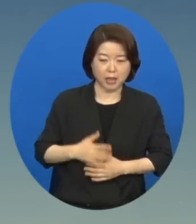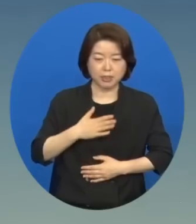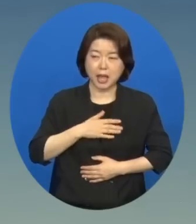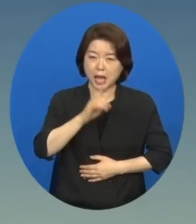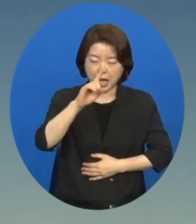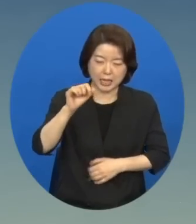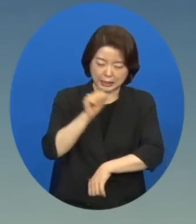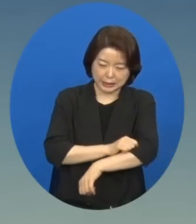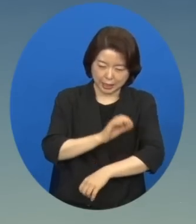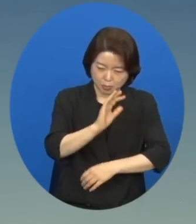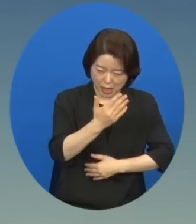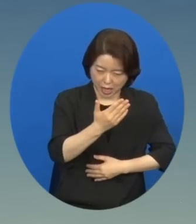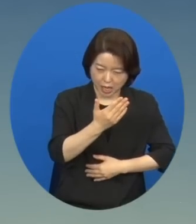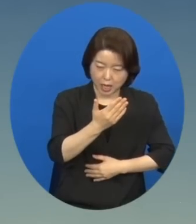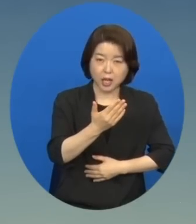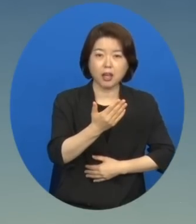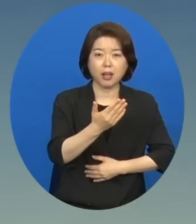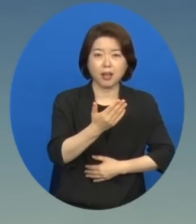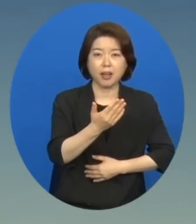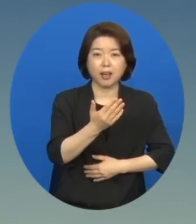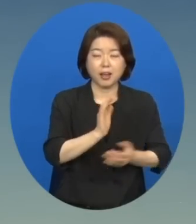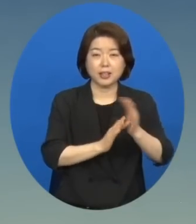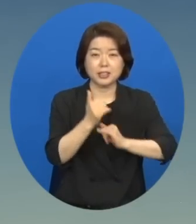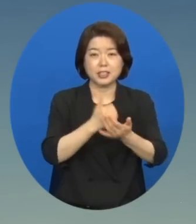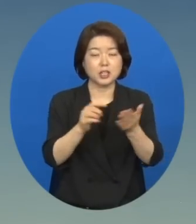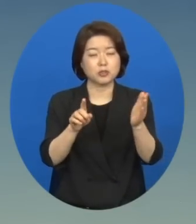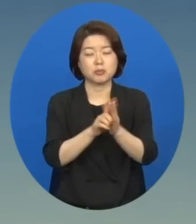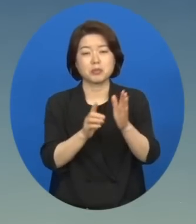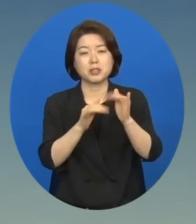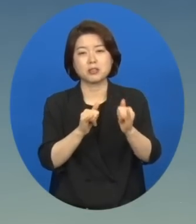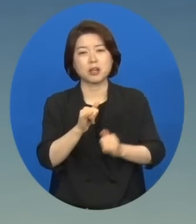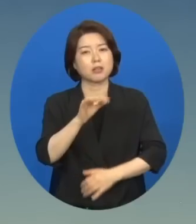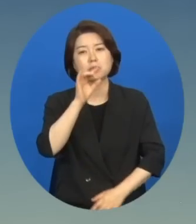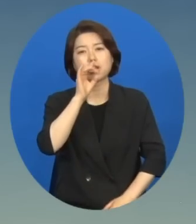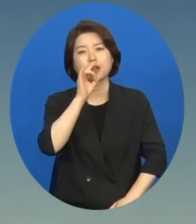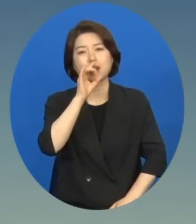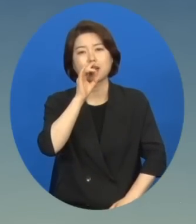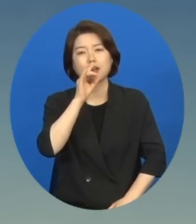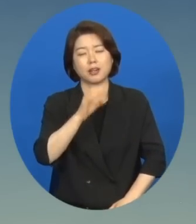잘하면 돼, 예수님을 믿는 자는 그래서는 안 된다는 거예요.